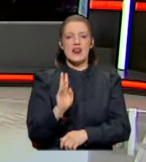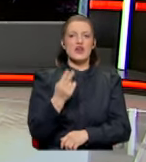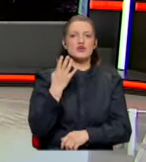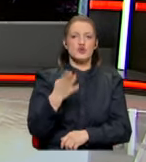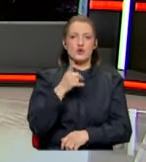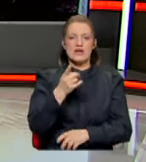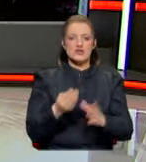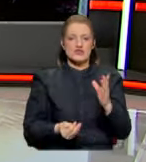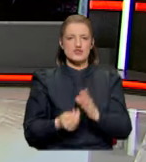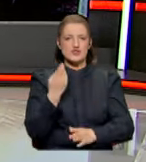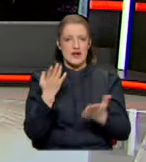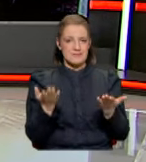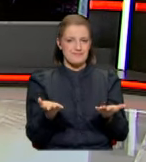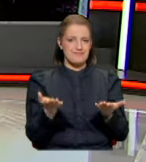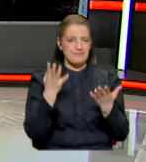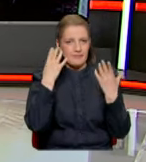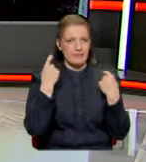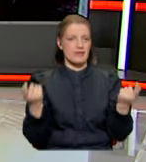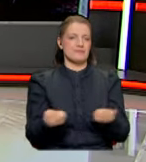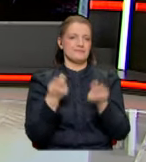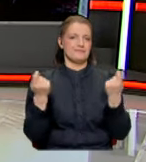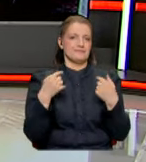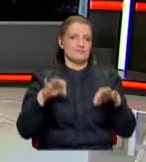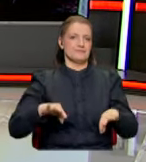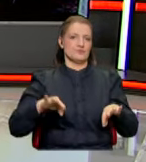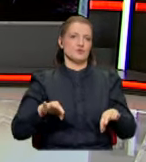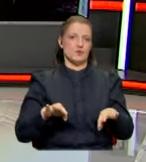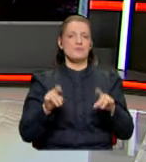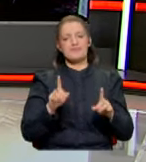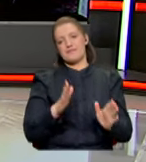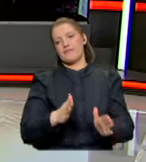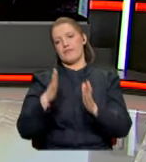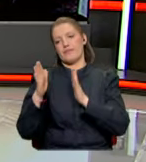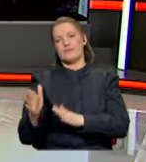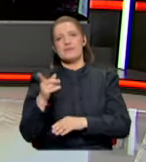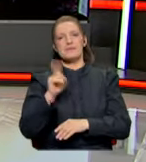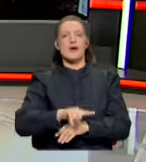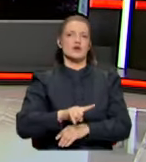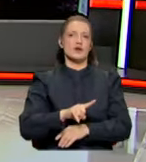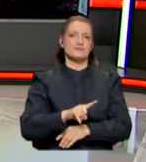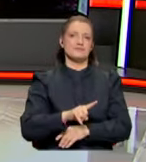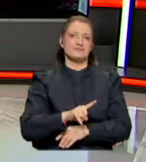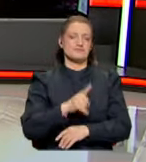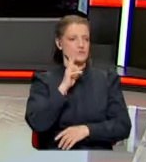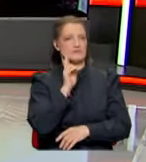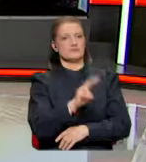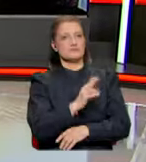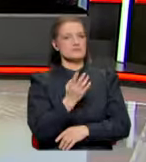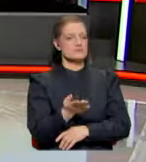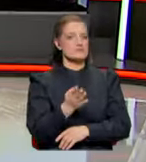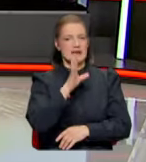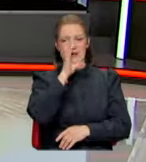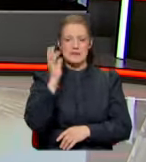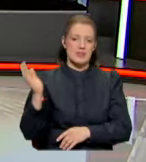yani oradan çıkan çelişkiyi anlamaya çalıştık Biz de bugün öbür tarafta da başka bir takım Eee görüyorsunuz